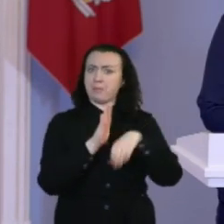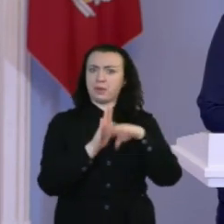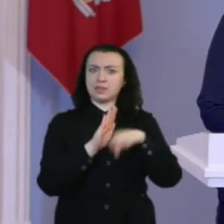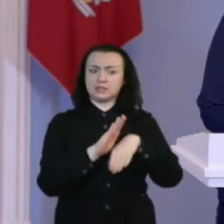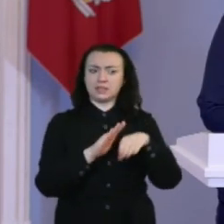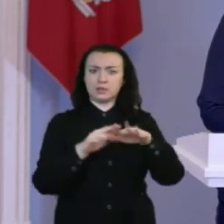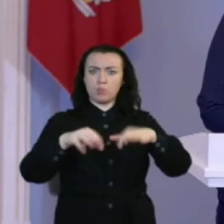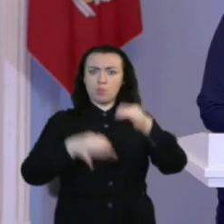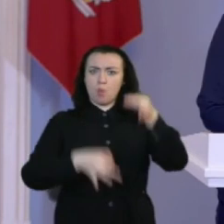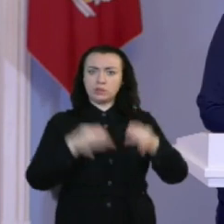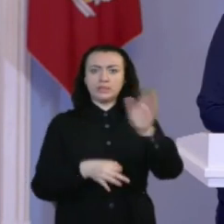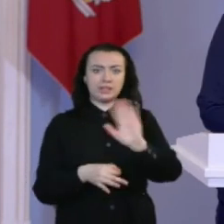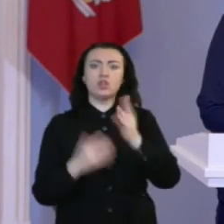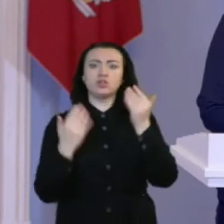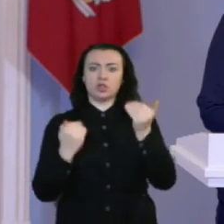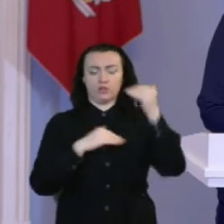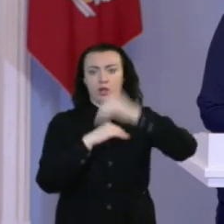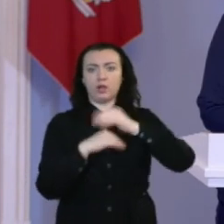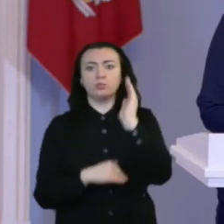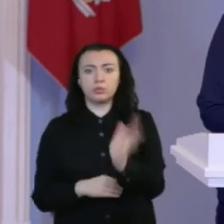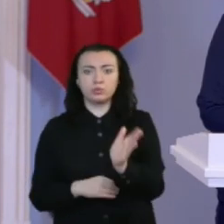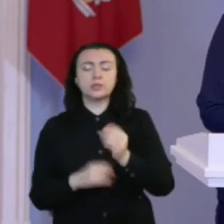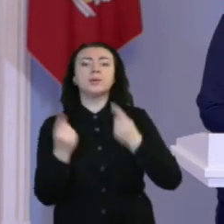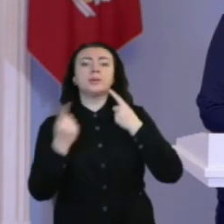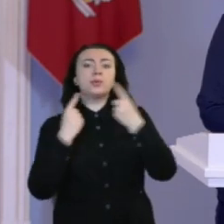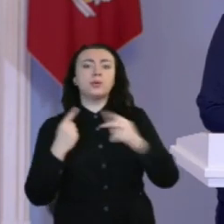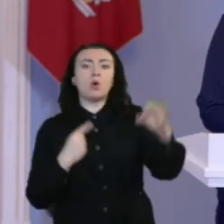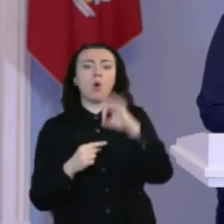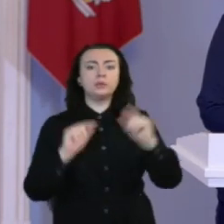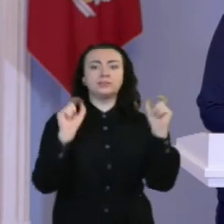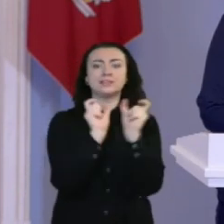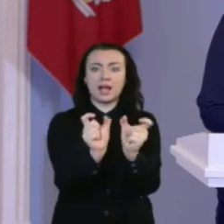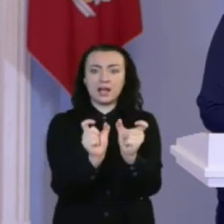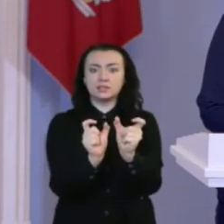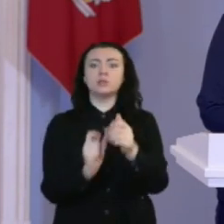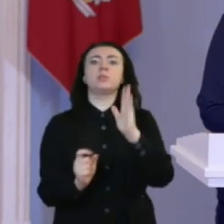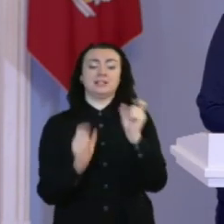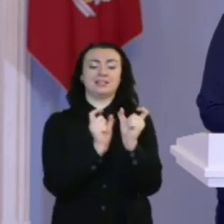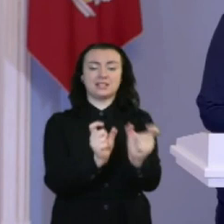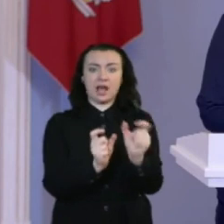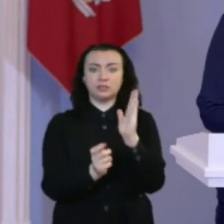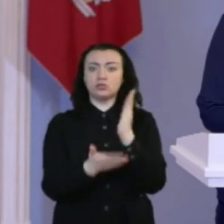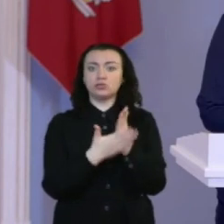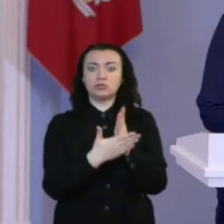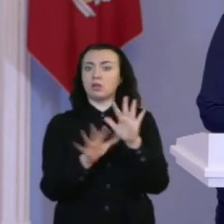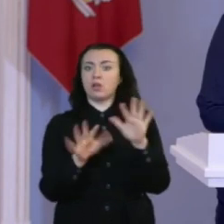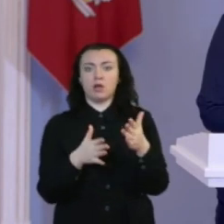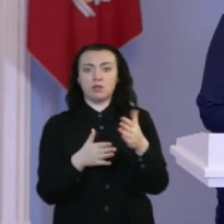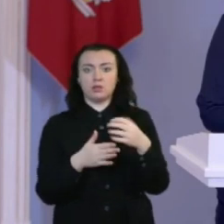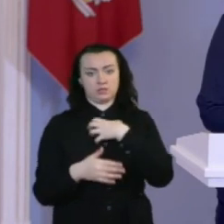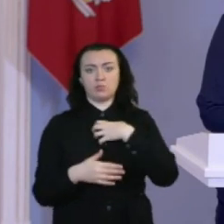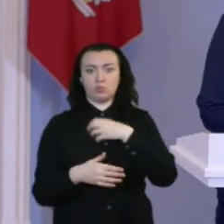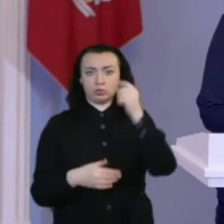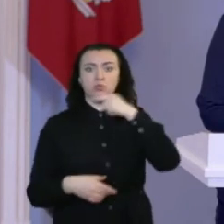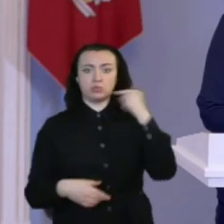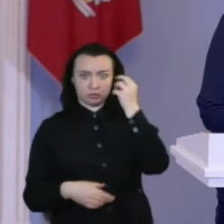kurioje ketinu šį vakarą dalyvauti. Kalbėsime apie sankcijas, bet tai turi būti sankcijos, kurias suprastų agresorius.